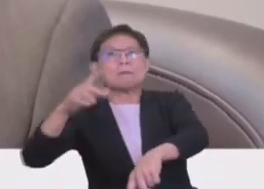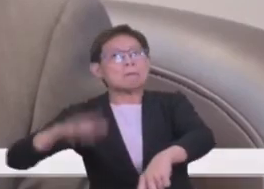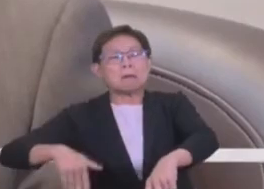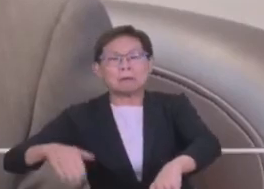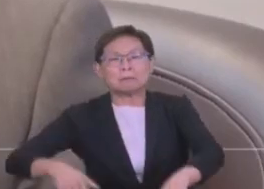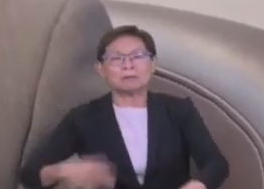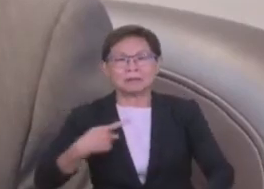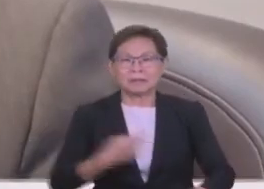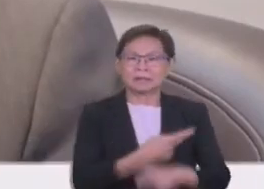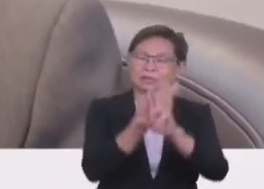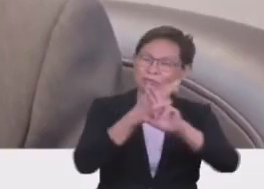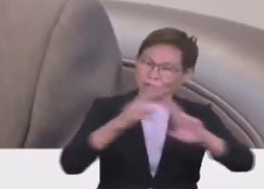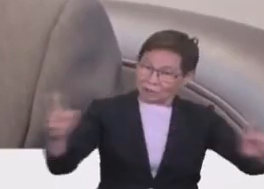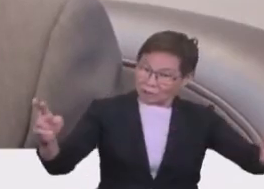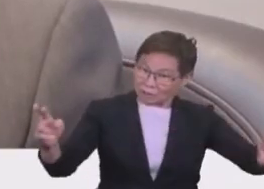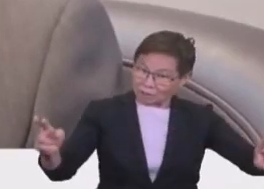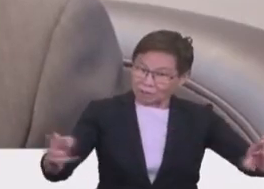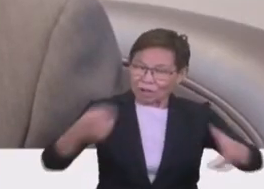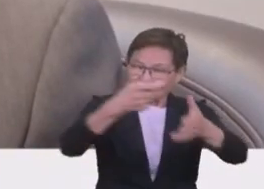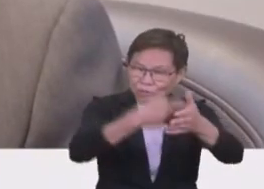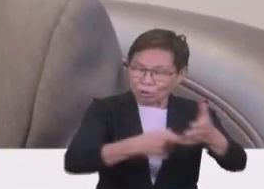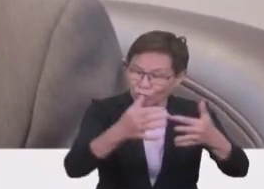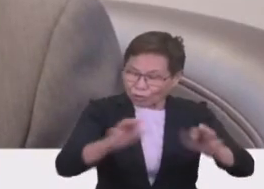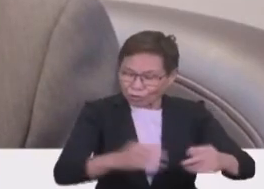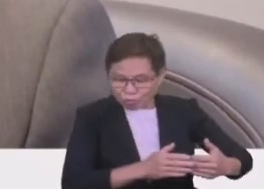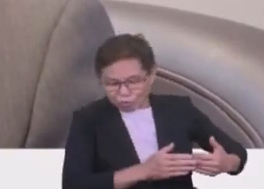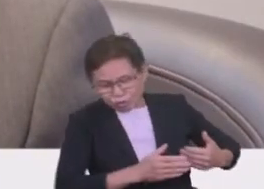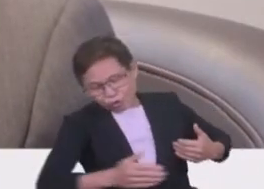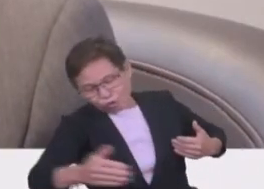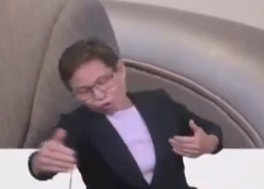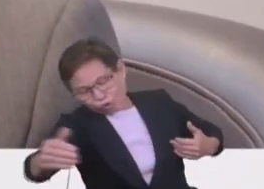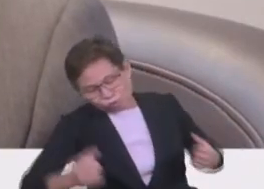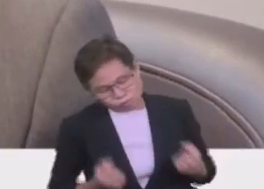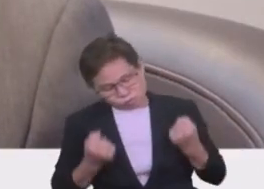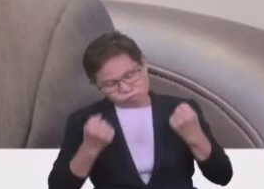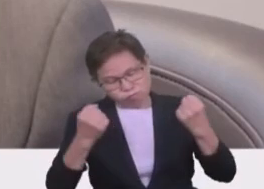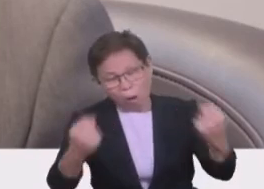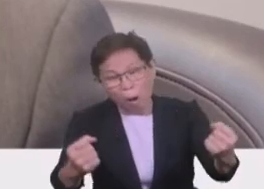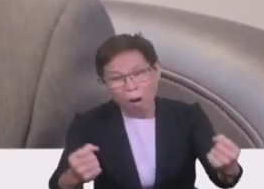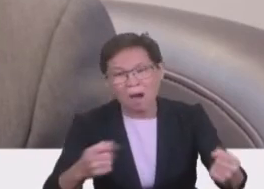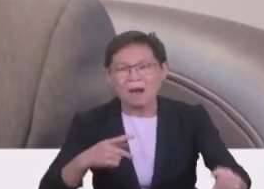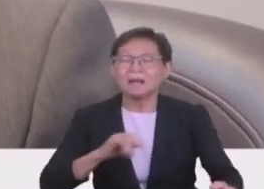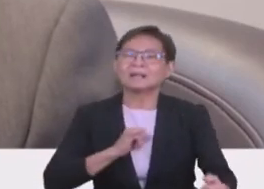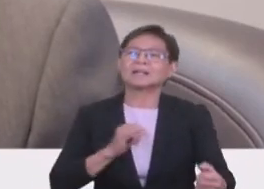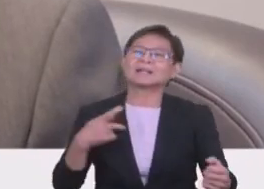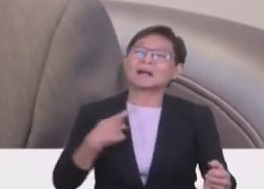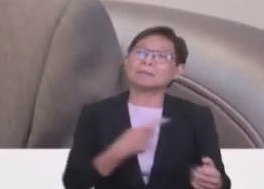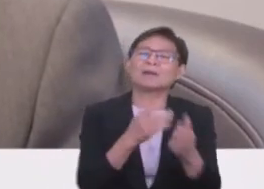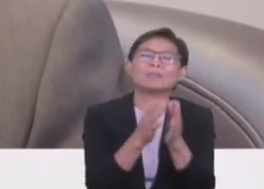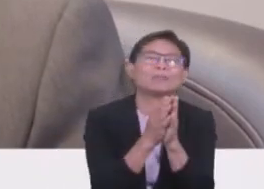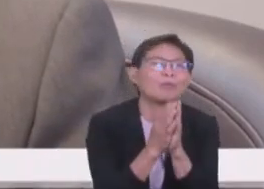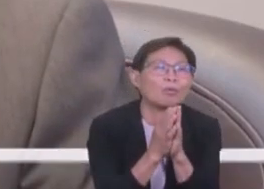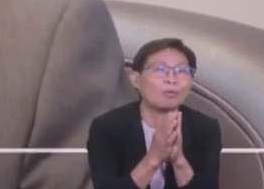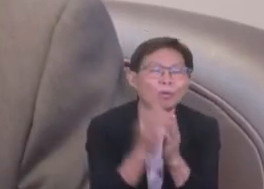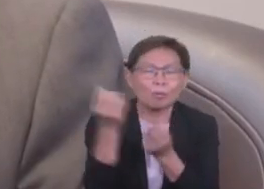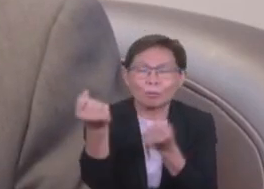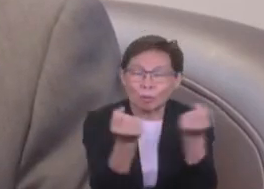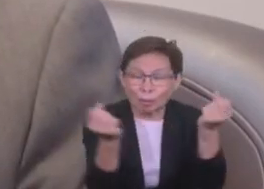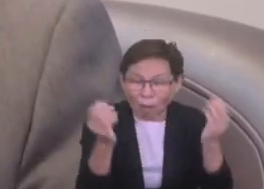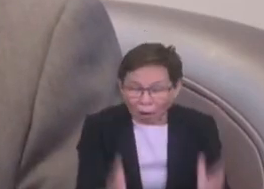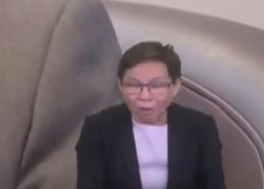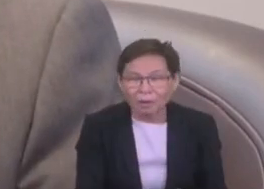menyediakan tol percuma sepanjang laluan di dalam masa tersebut, kami mohon kerjasama daripada semua pengguna